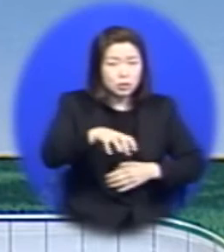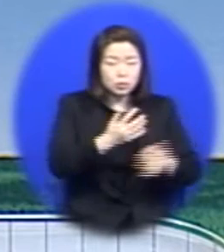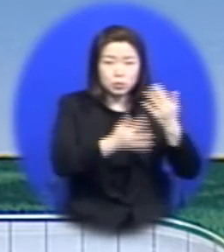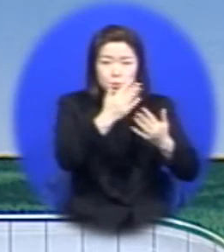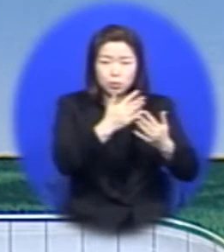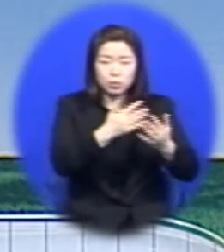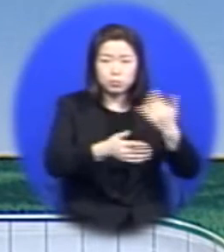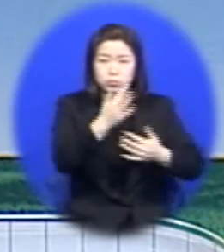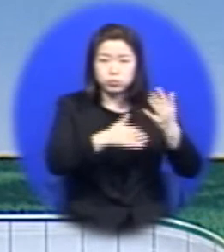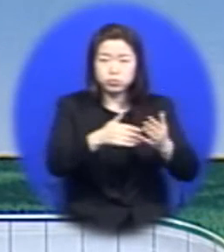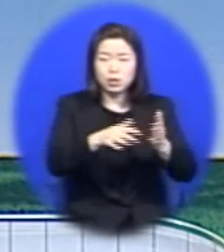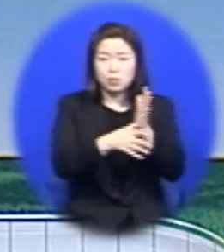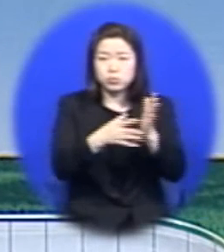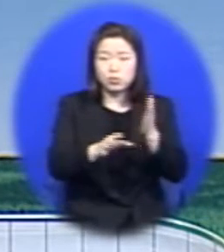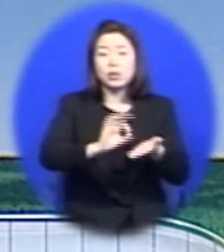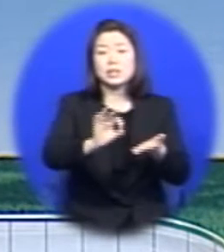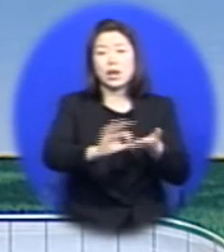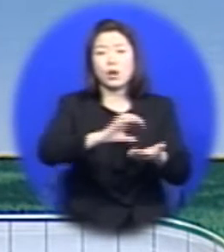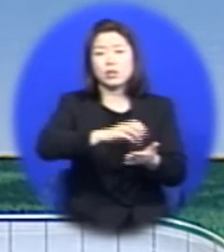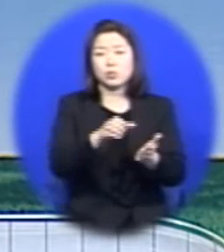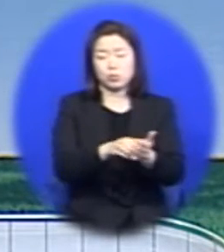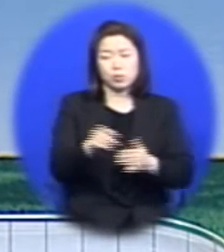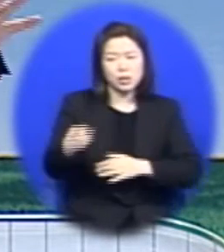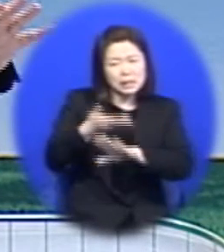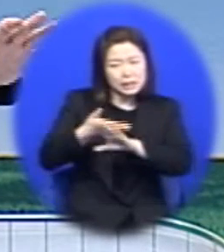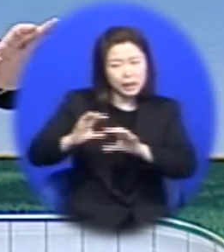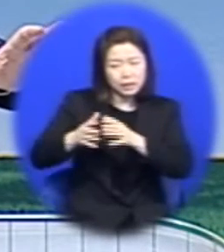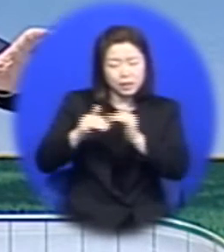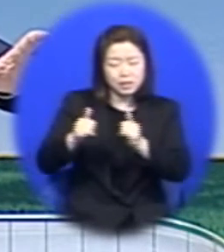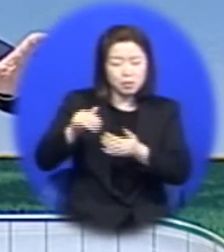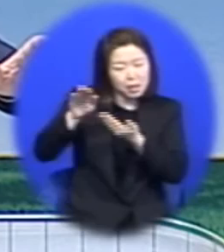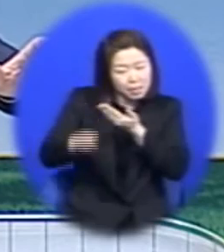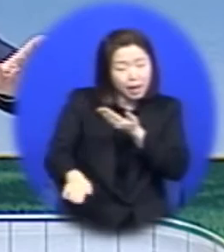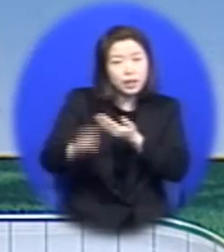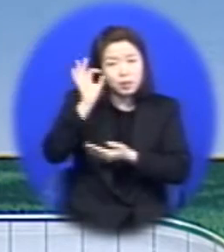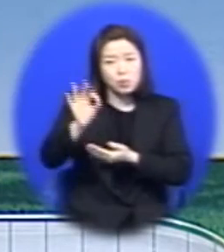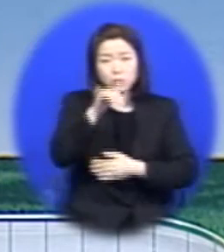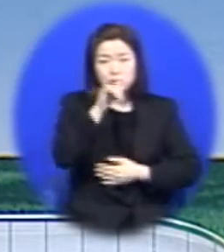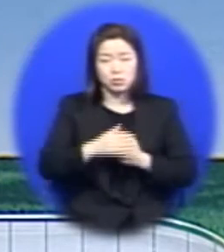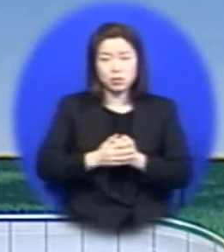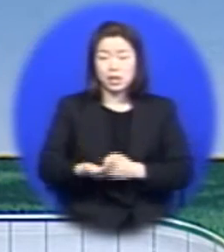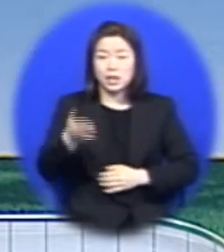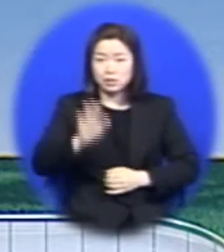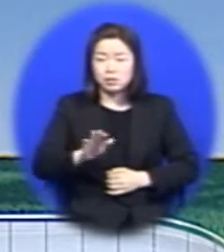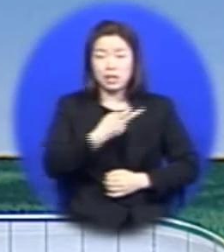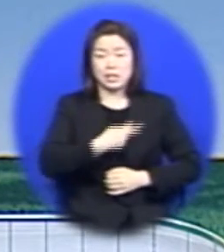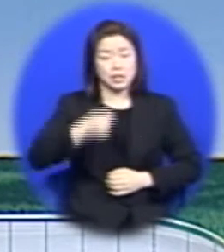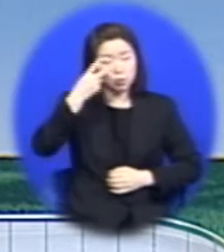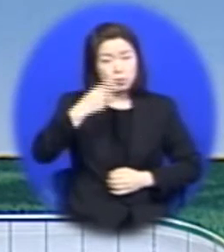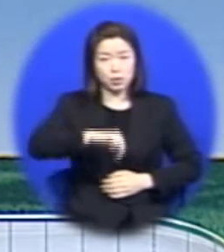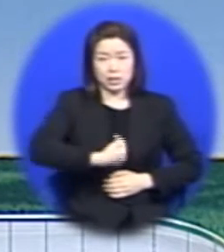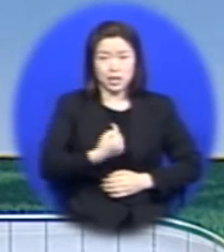여길 정도로 이방인들에 대해서 그들은 아주 내려보고 있었습니다. 그런데 사도 바울이